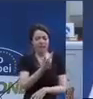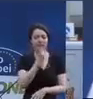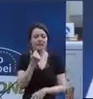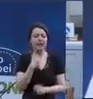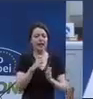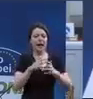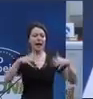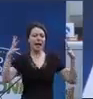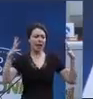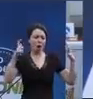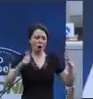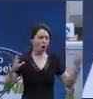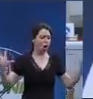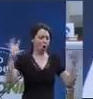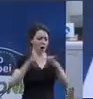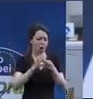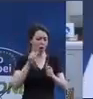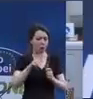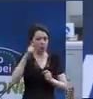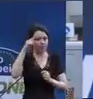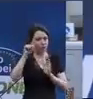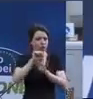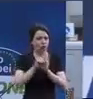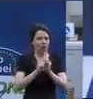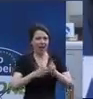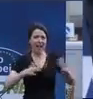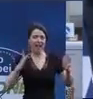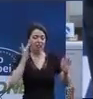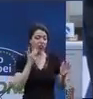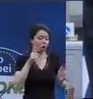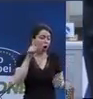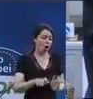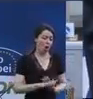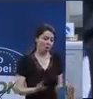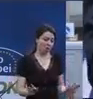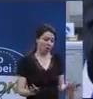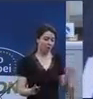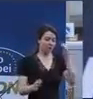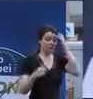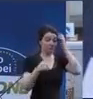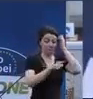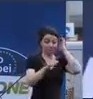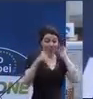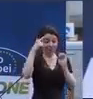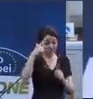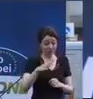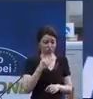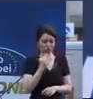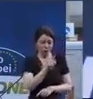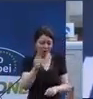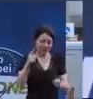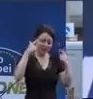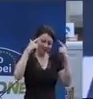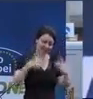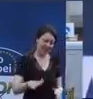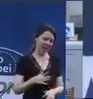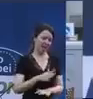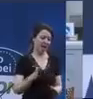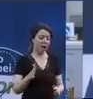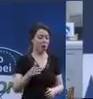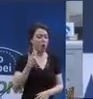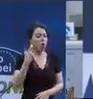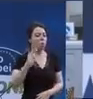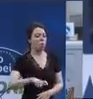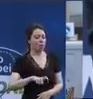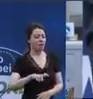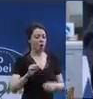cosei senza avere il senso della storia non c'è nessun senso per nessuno e sapete che c'è i giovani lo sanno laione